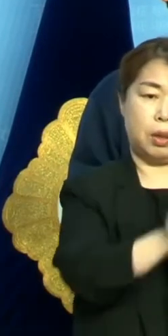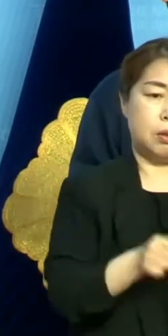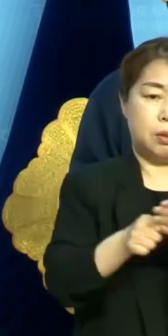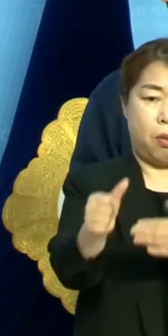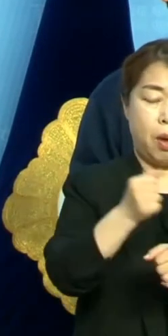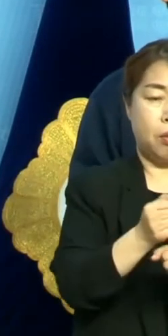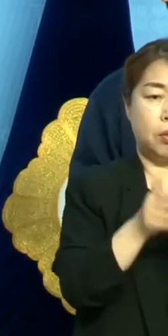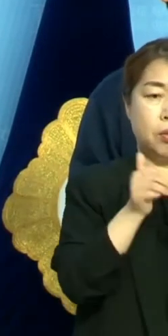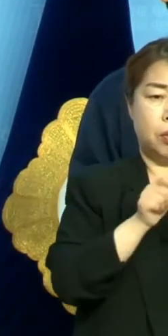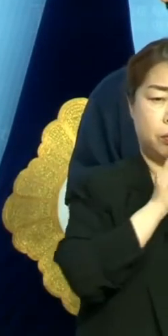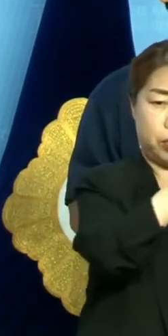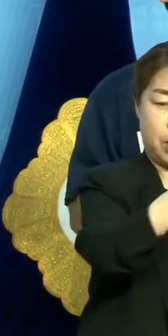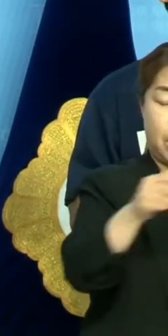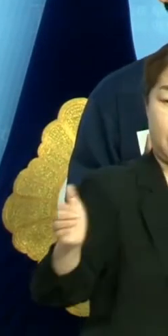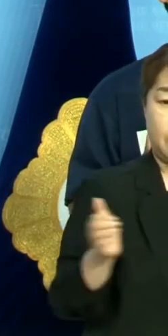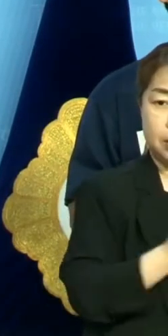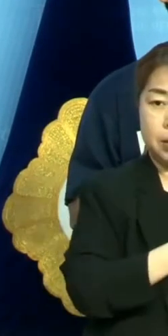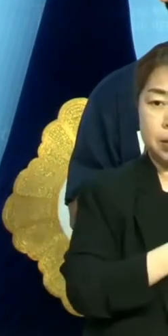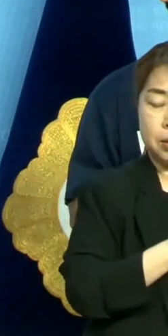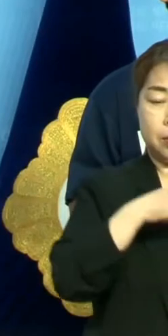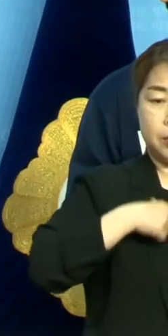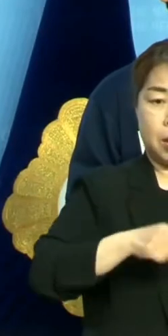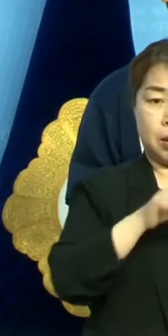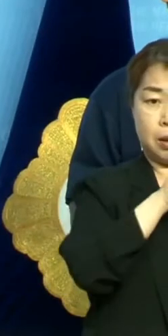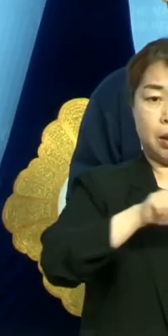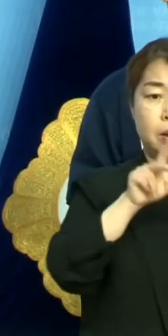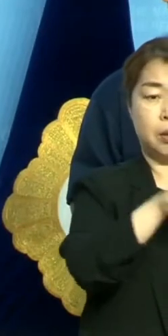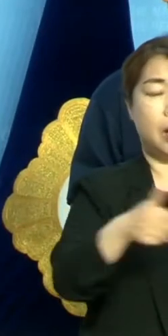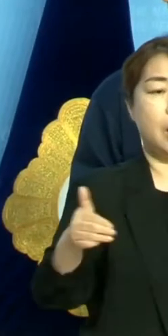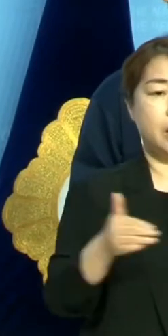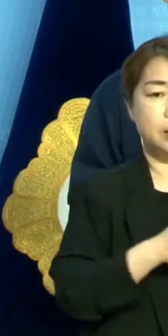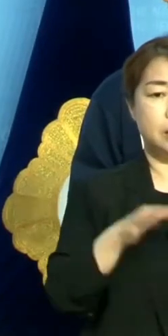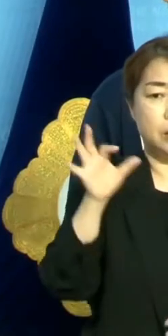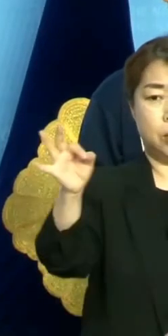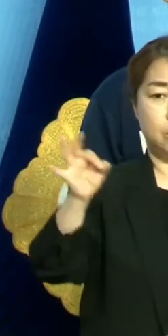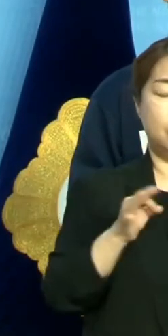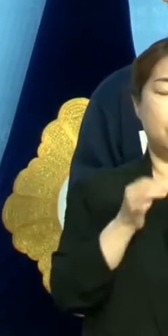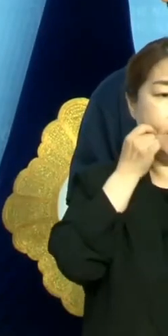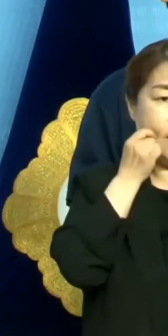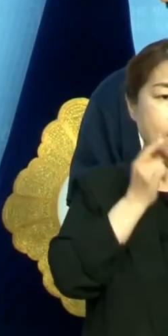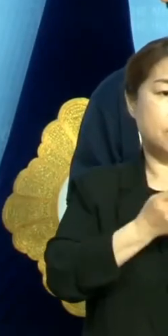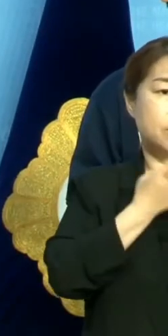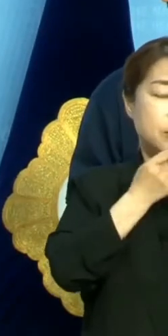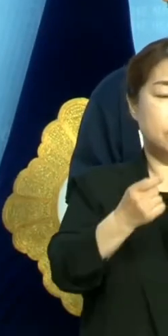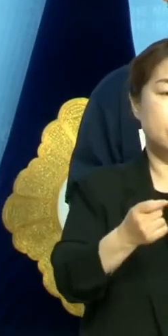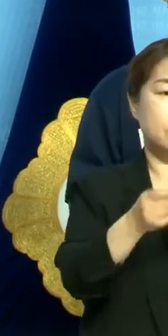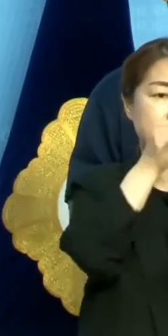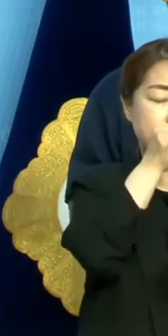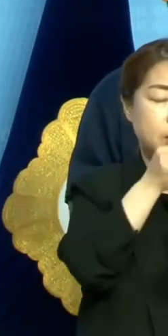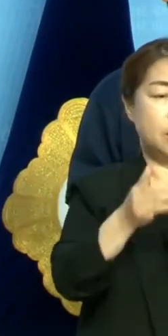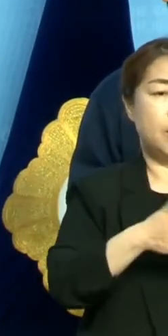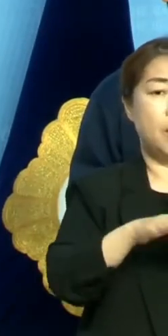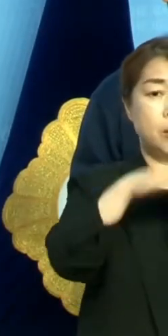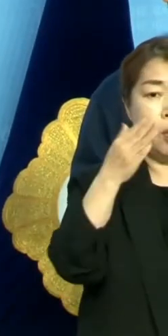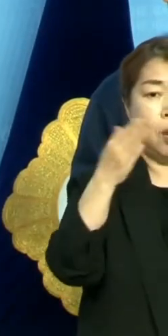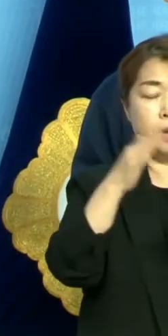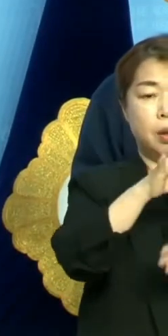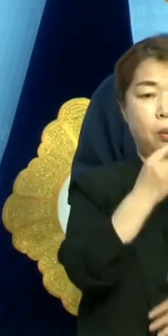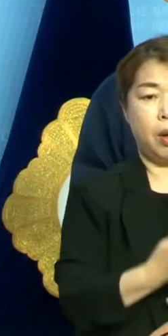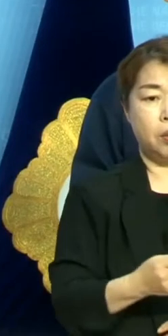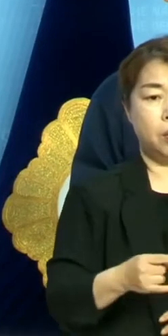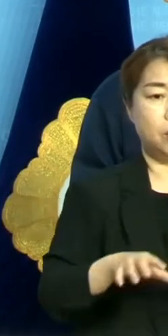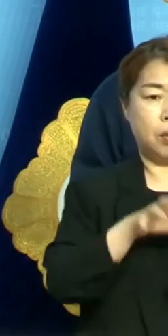끝날 때까지 등록금 을 반환 받을 수 없을 것이라고 엄포를 놓았습니다 이 과정에서 총학생회가 동원되기도